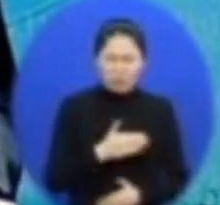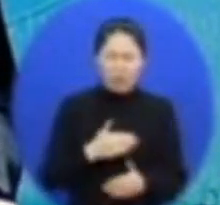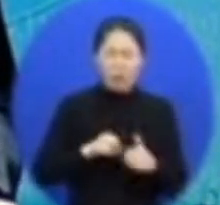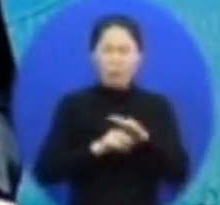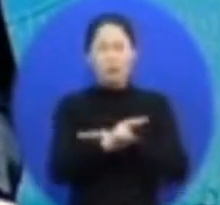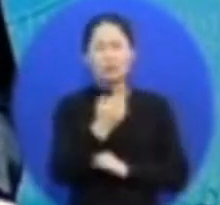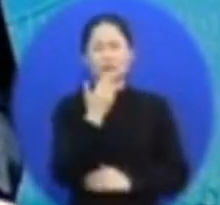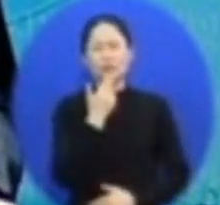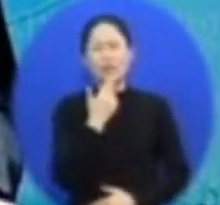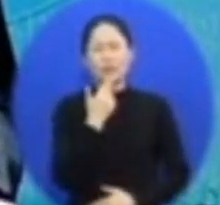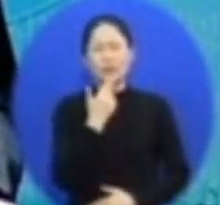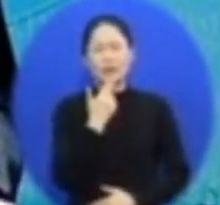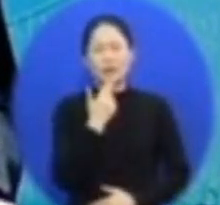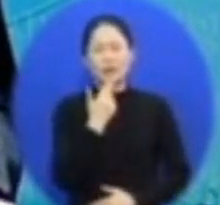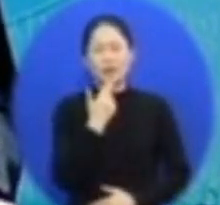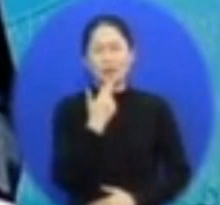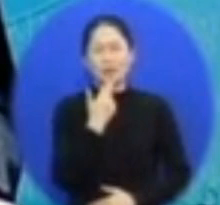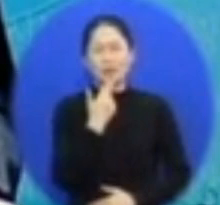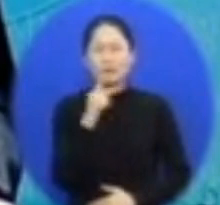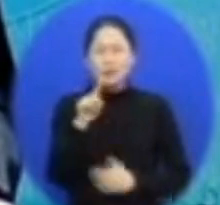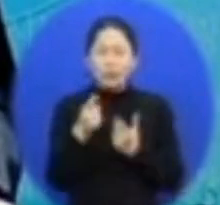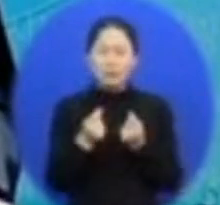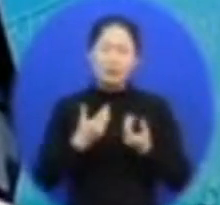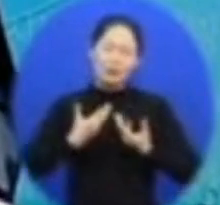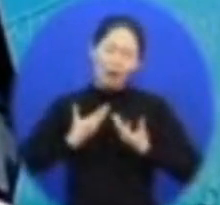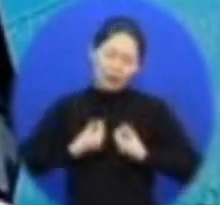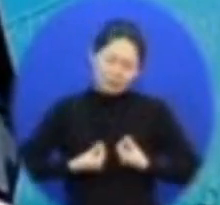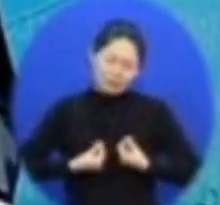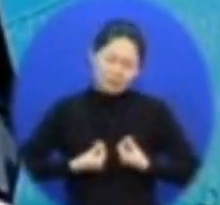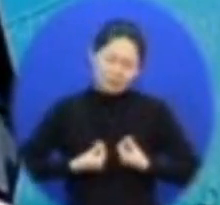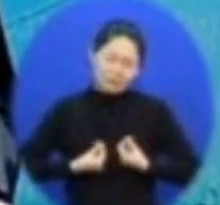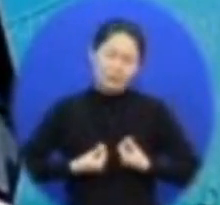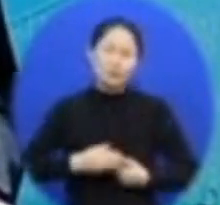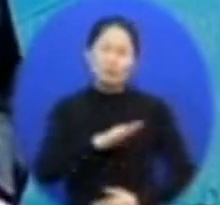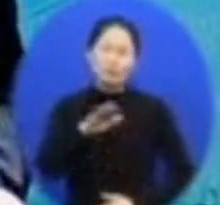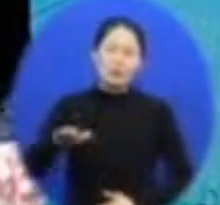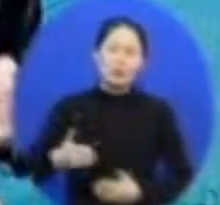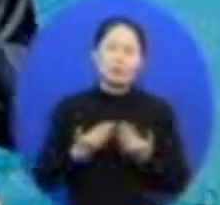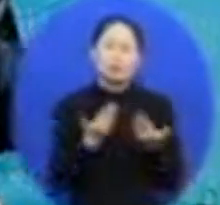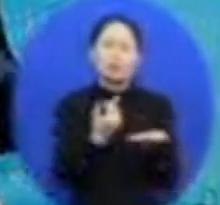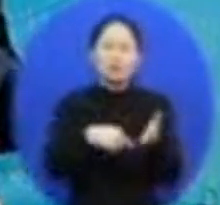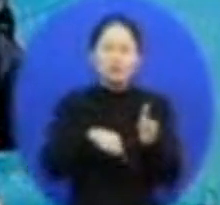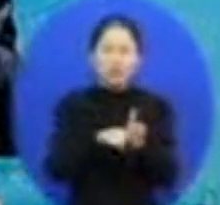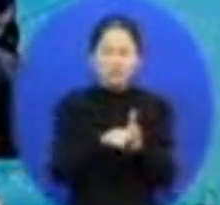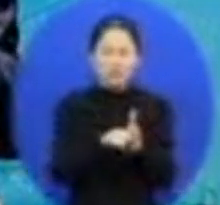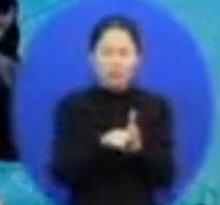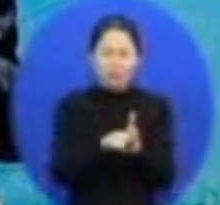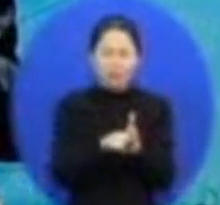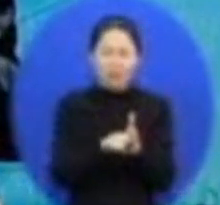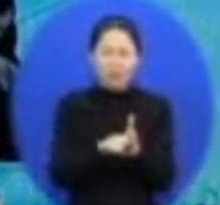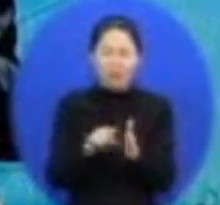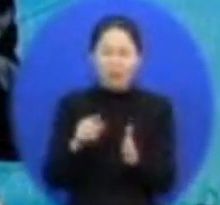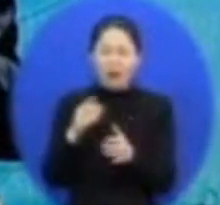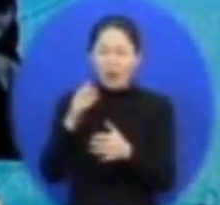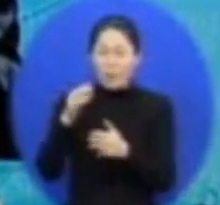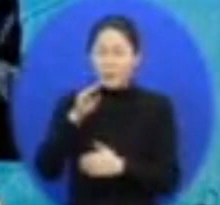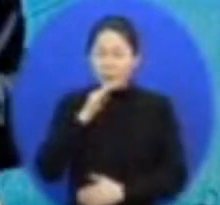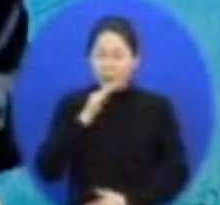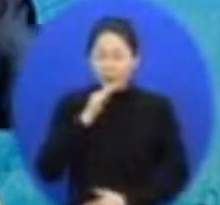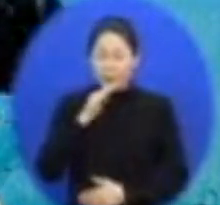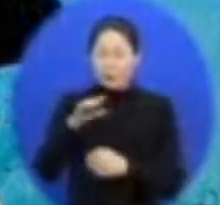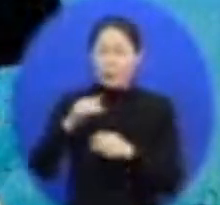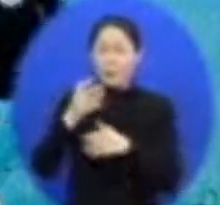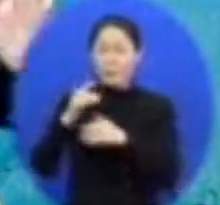없어 그 낙심을 우리에게 심어 주려고 마귀가 우리에게 불화살을 쏘아 요